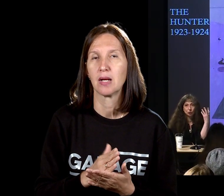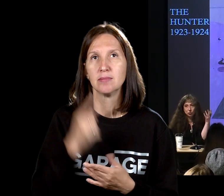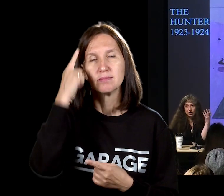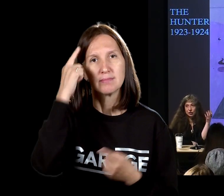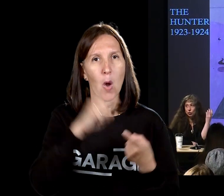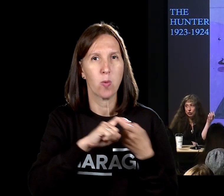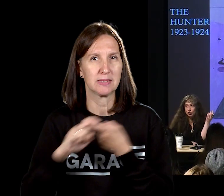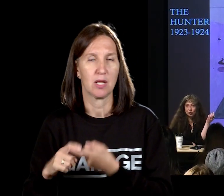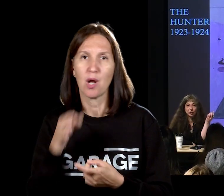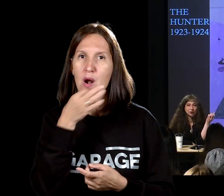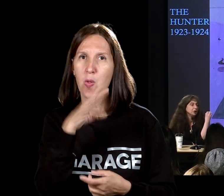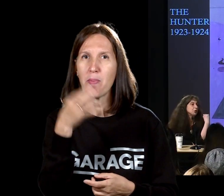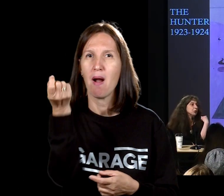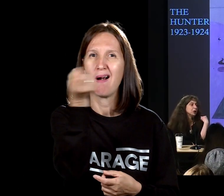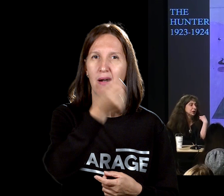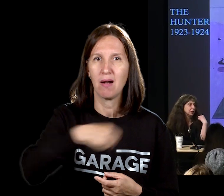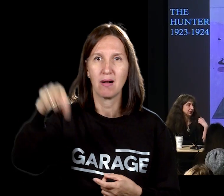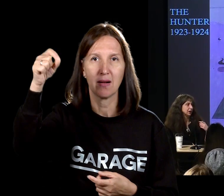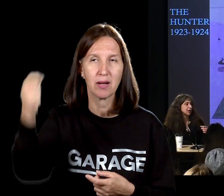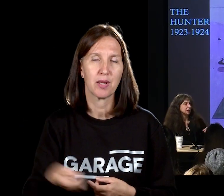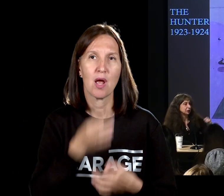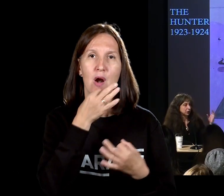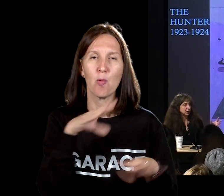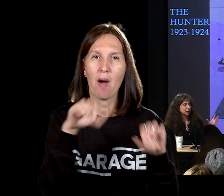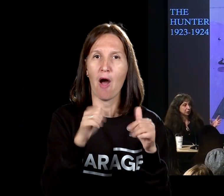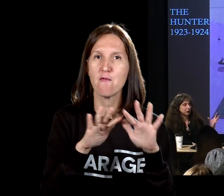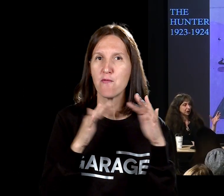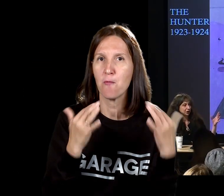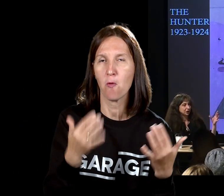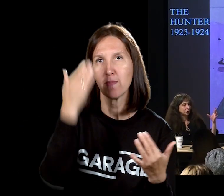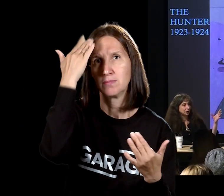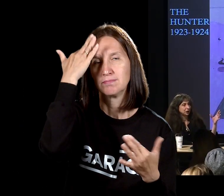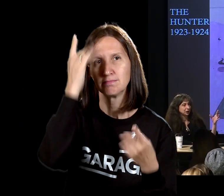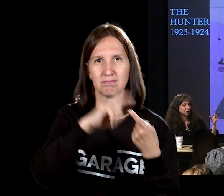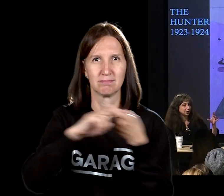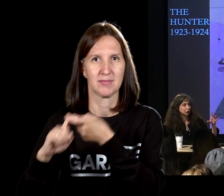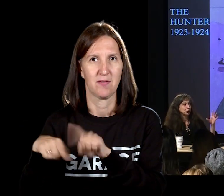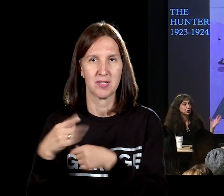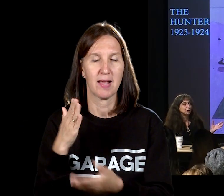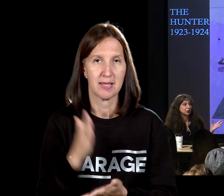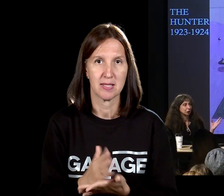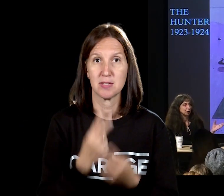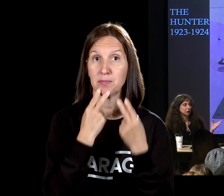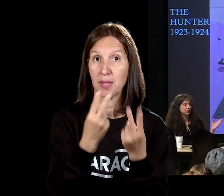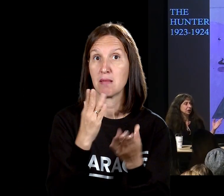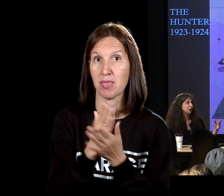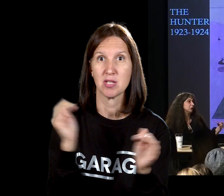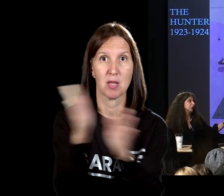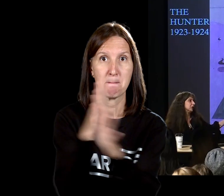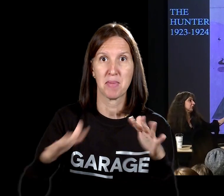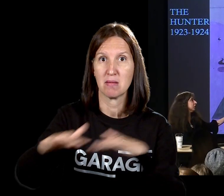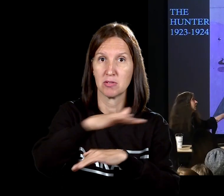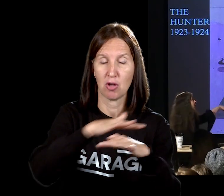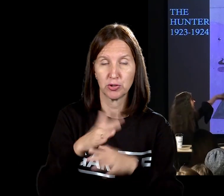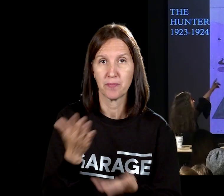отсылка, да, что любая линия, любая форма на картине к чему-то отсылает. Здесь вполне есть пейзаж, здесь вполне есть какие-то существа, которые его населяют.